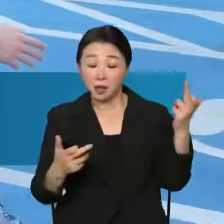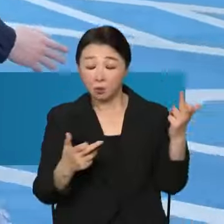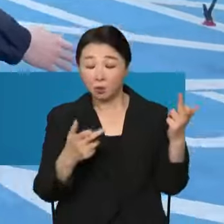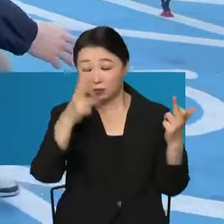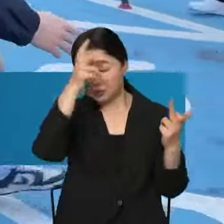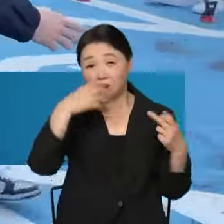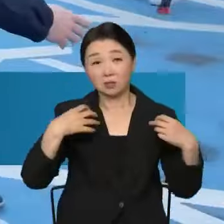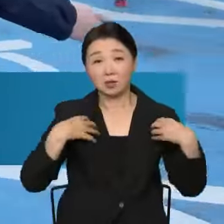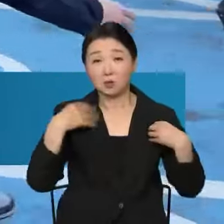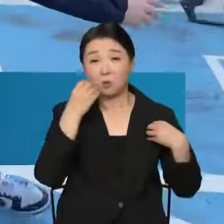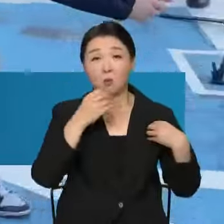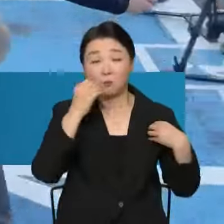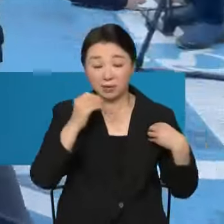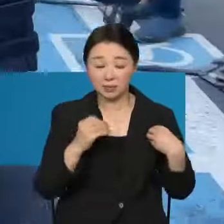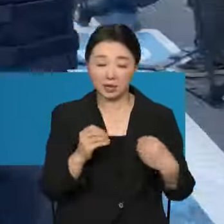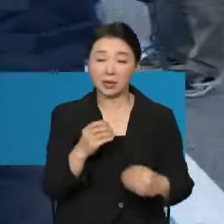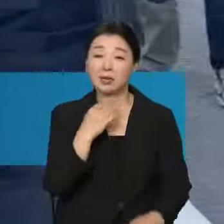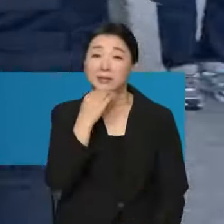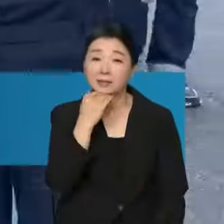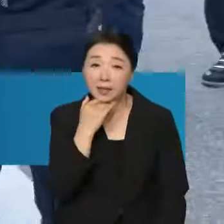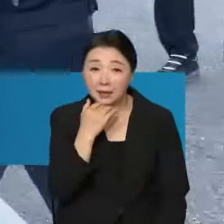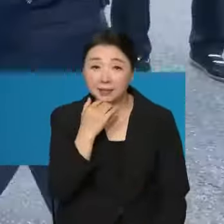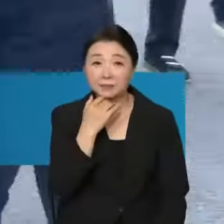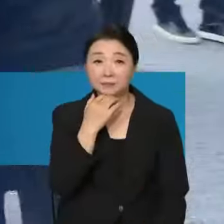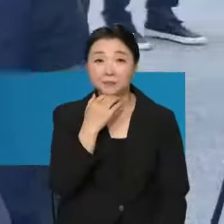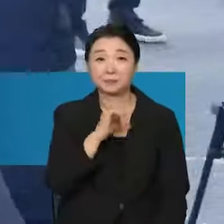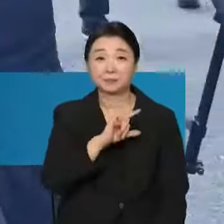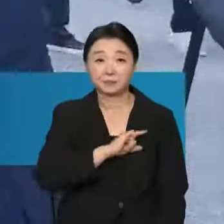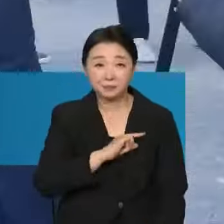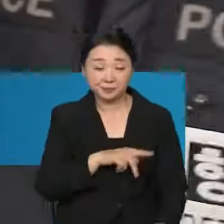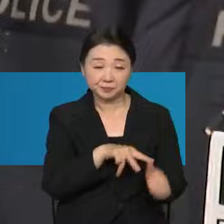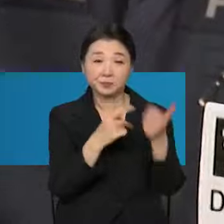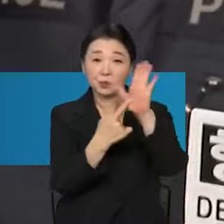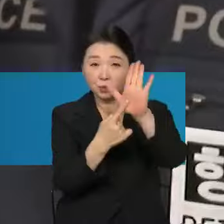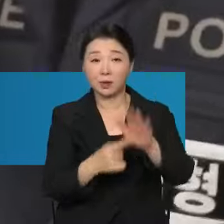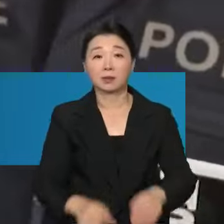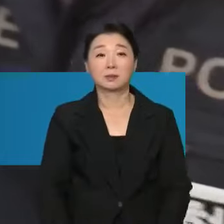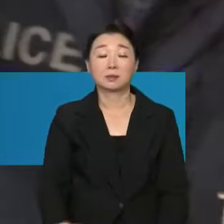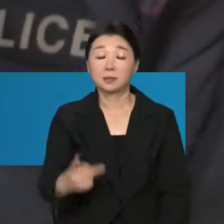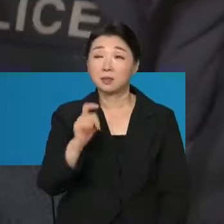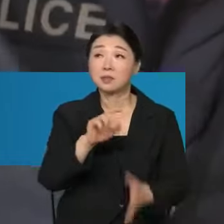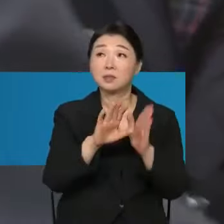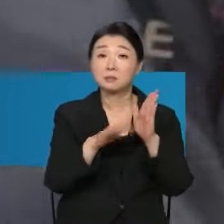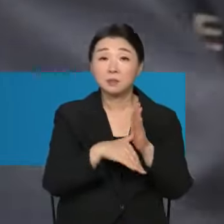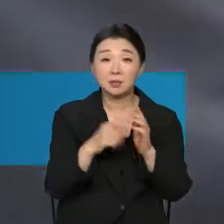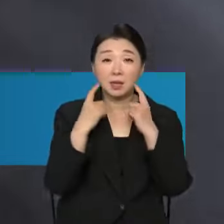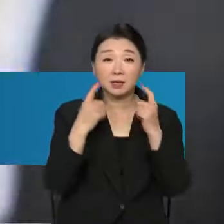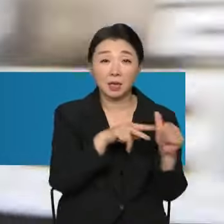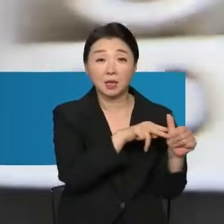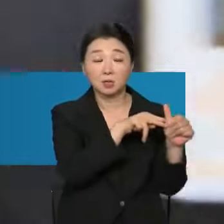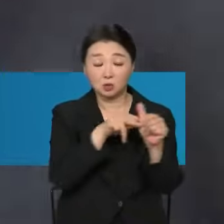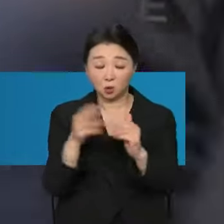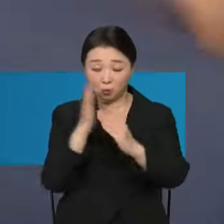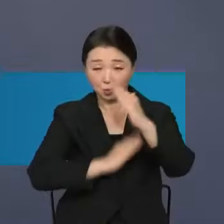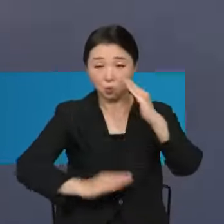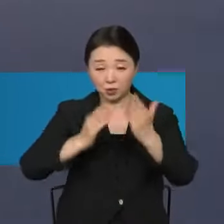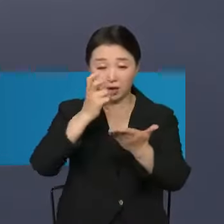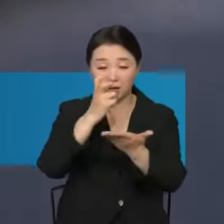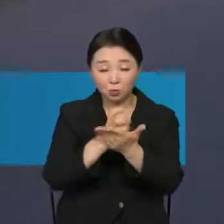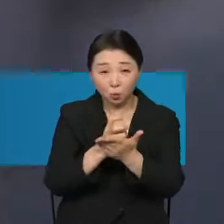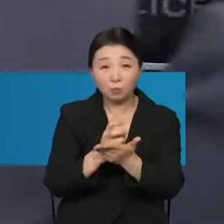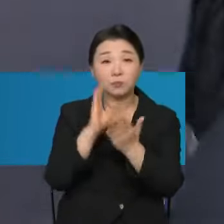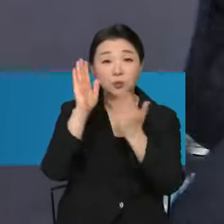양씨의 사진과 이름 나이 등 신상정보를 공개하겠다고 밝혔습니다 2010년 신상정보 공개제도 도입 이후